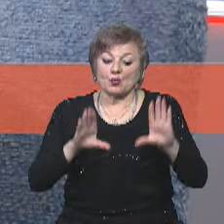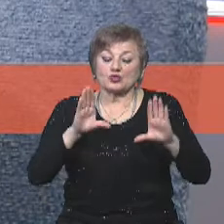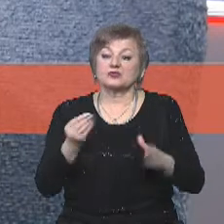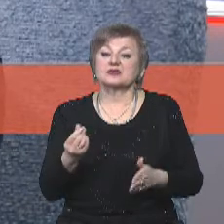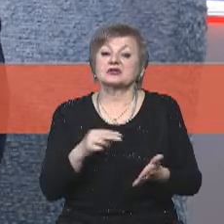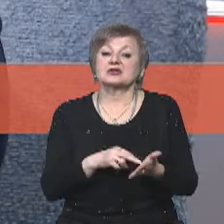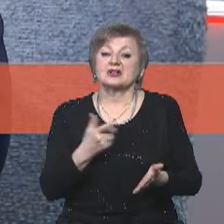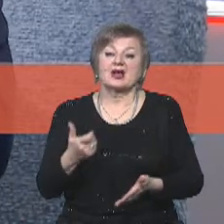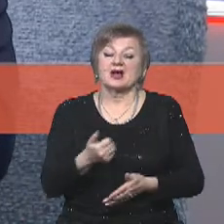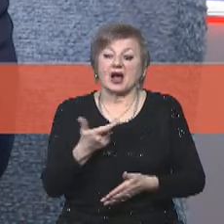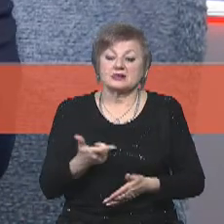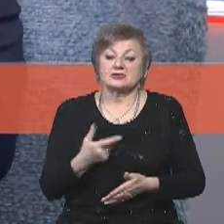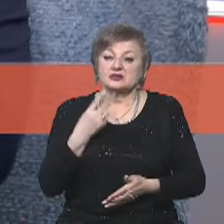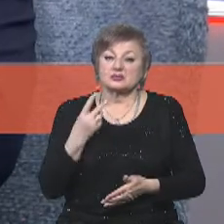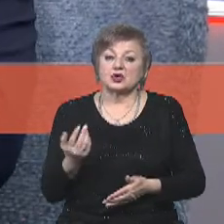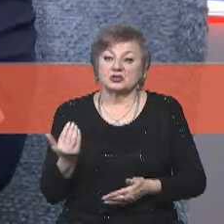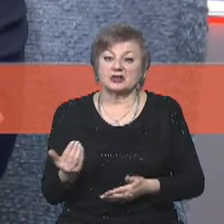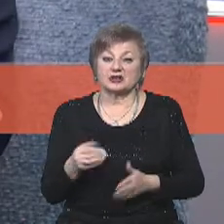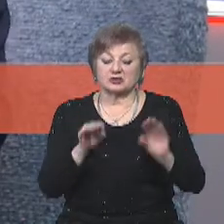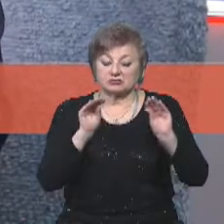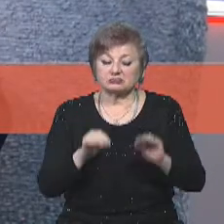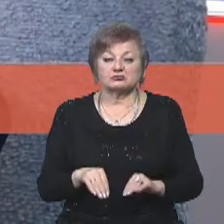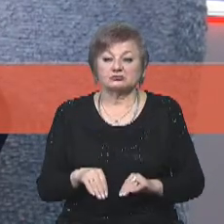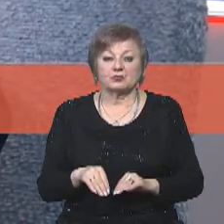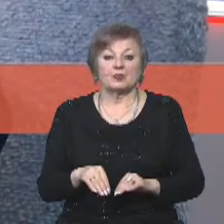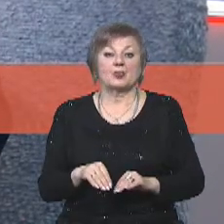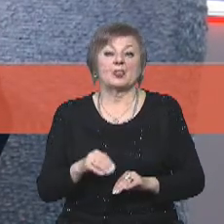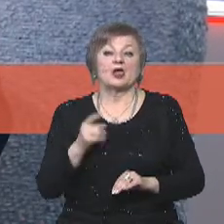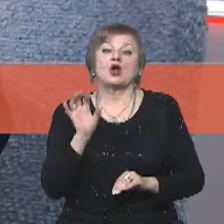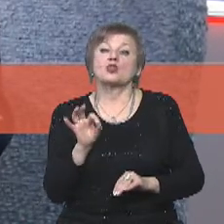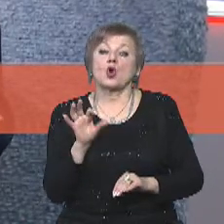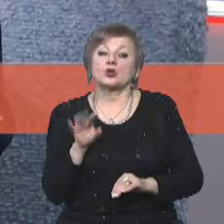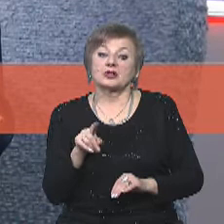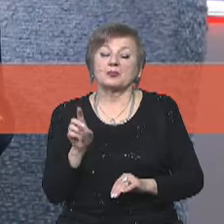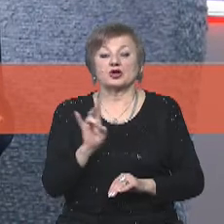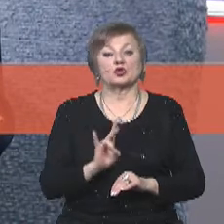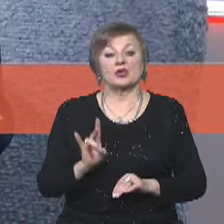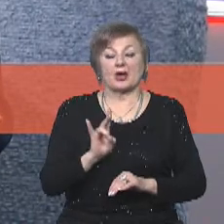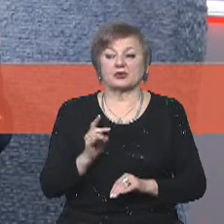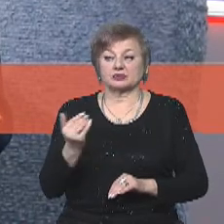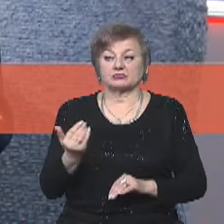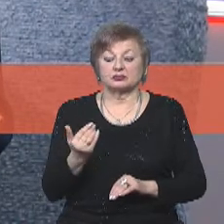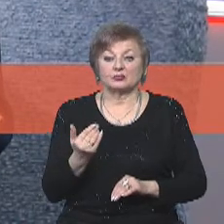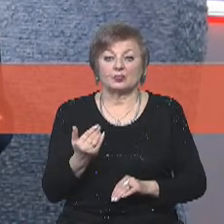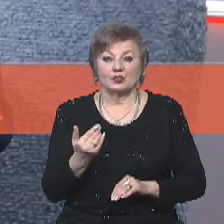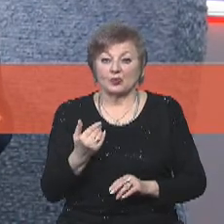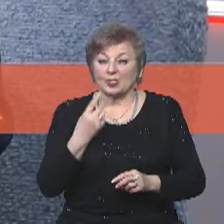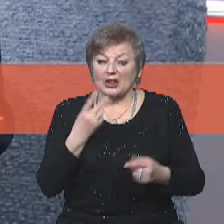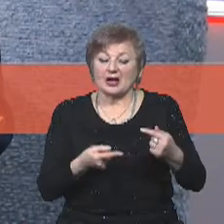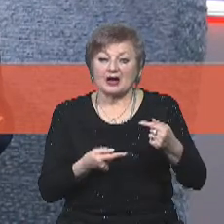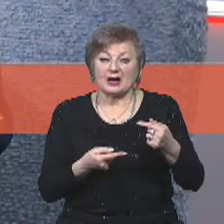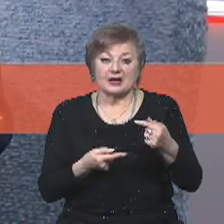я маю прейскурант на природний газ від «Нафтогаз України» на жовтень і на листопад. Да? І він